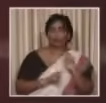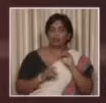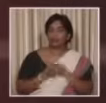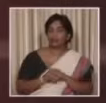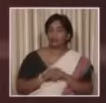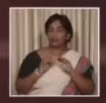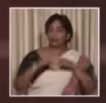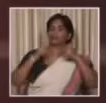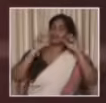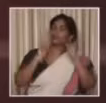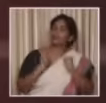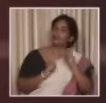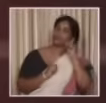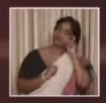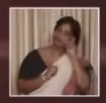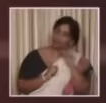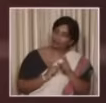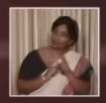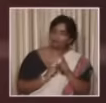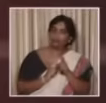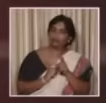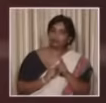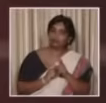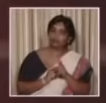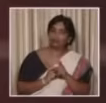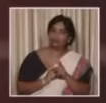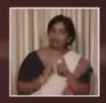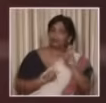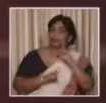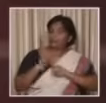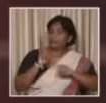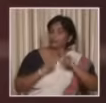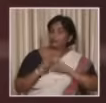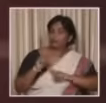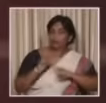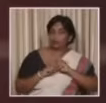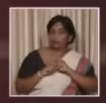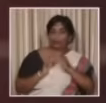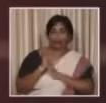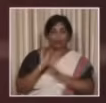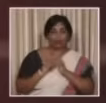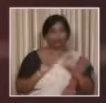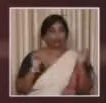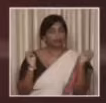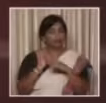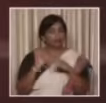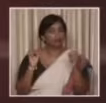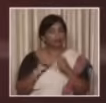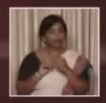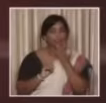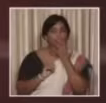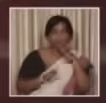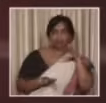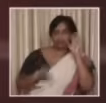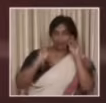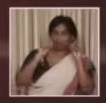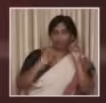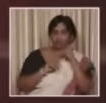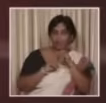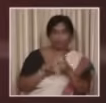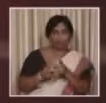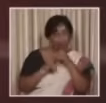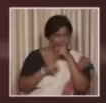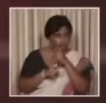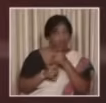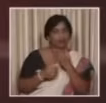පාර්ලිමේන්තුවේ ගැලරිය ගිහිල්ලා වාඩි වෙලා හිටපුවාම එච්චරක් දේවල් ඒ මහජන නියෝජිතයන්ගේ කතාවලින් ඉගෙන ගත්ත. ඔබතුමත් ඒක අනුගමනය